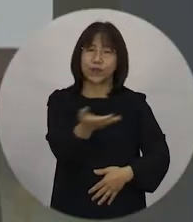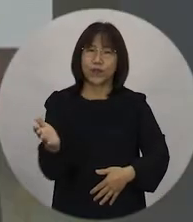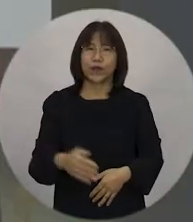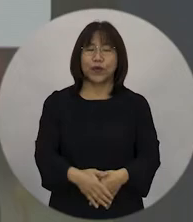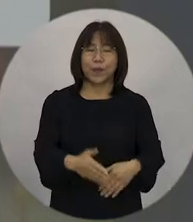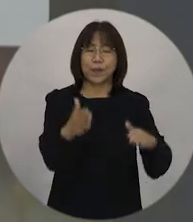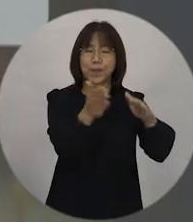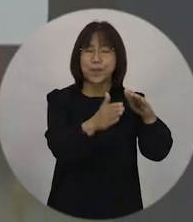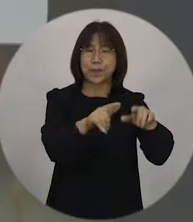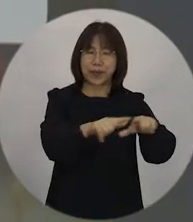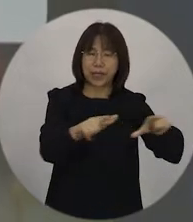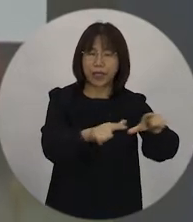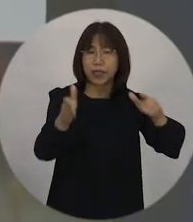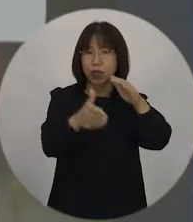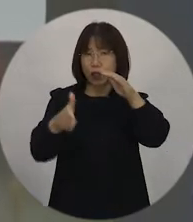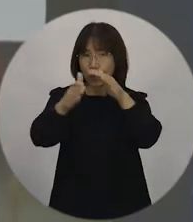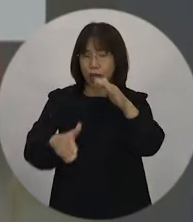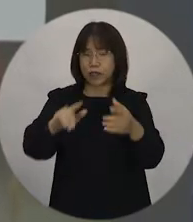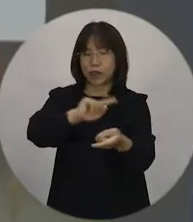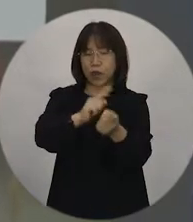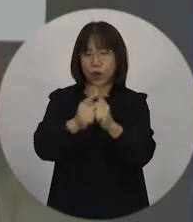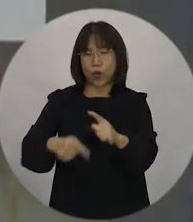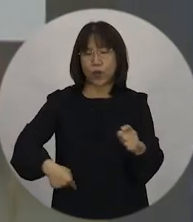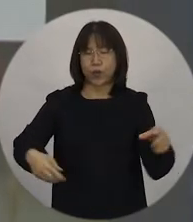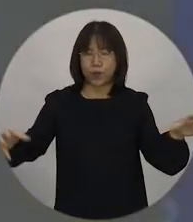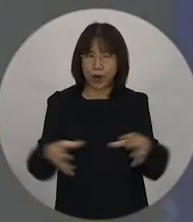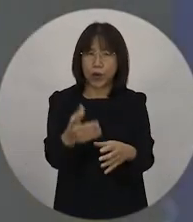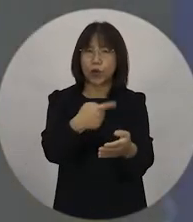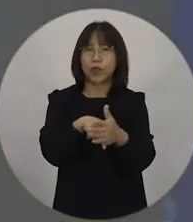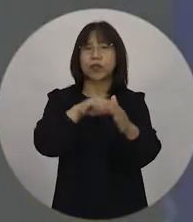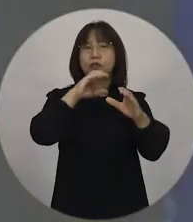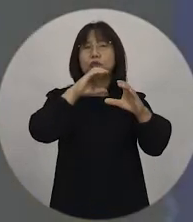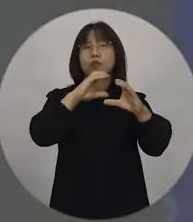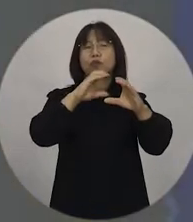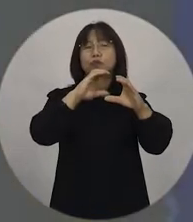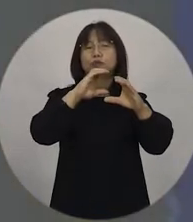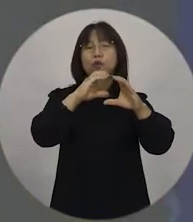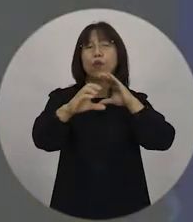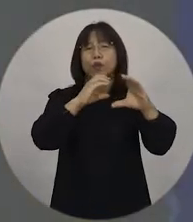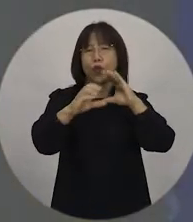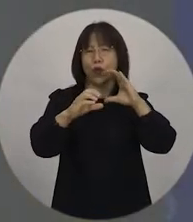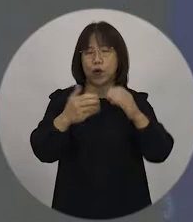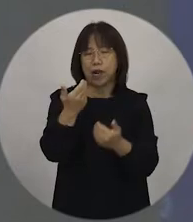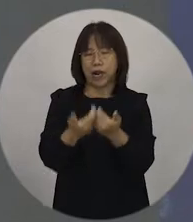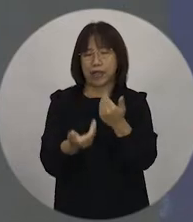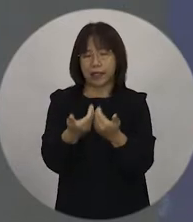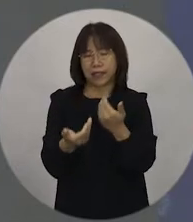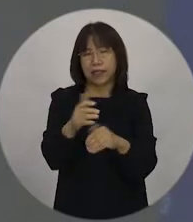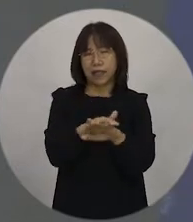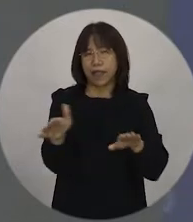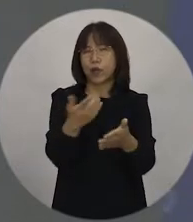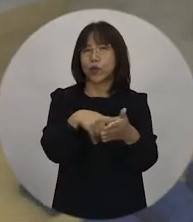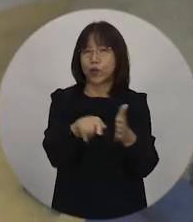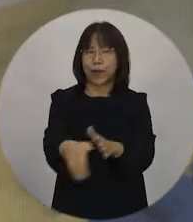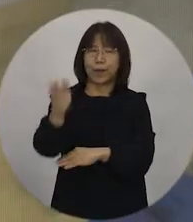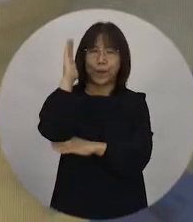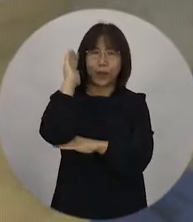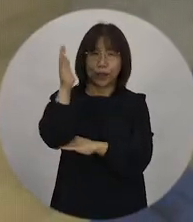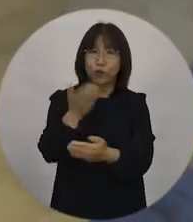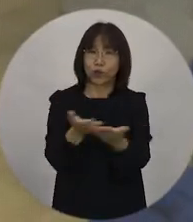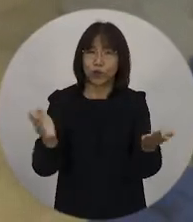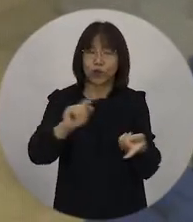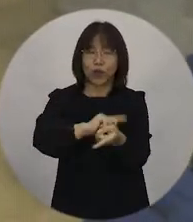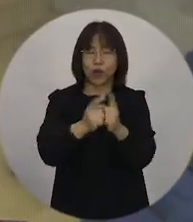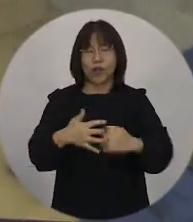펼쳐졌으며 민관의 원활한 협치를 돕기 위해 소통과 갈등 관리를 주제로 한 강의도 열렸습니다. 또한